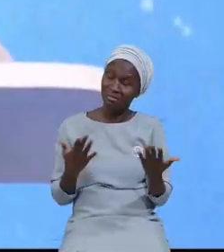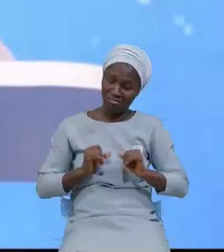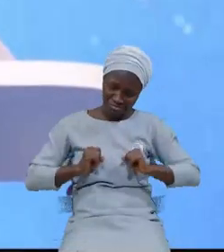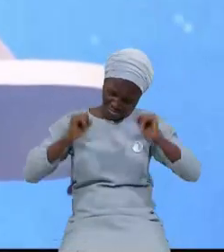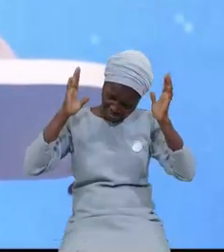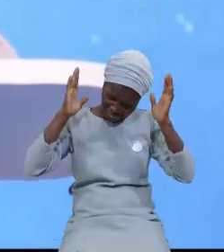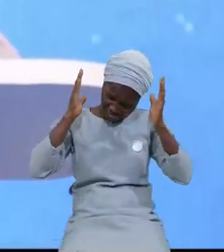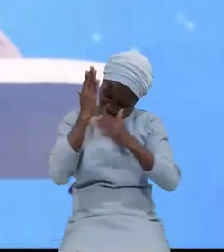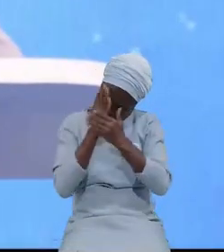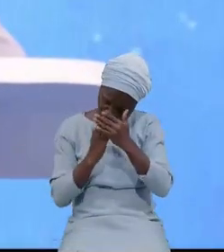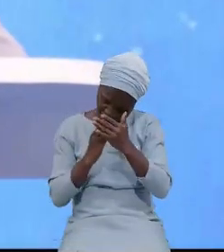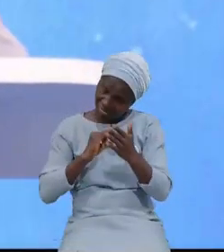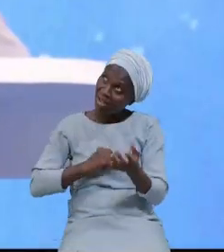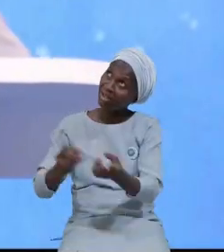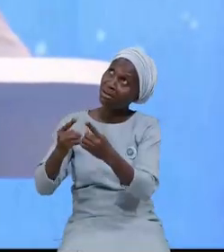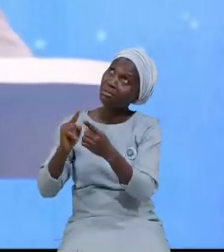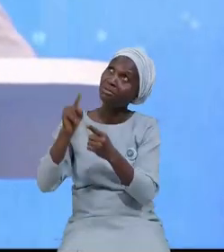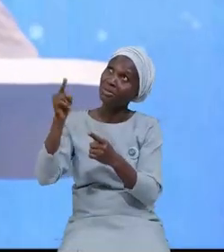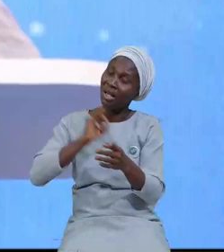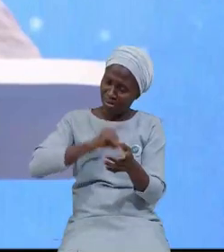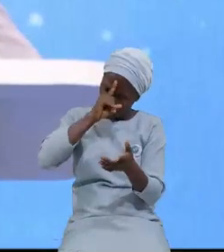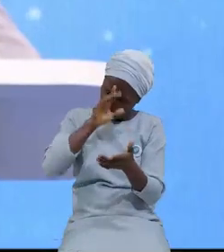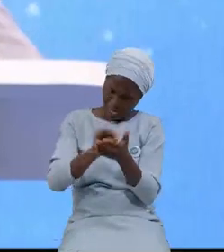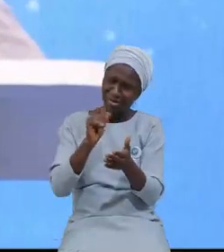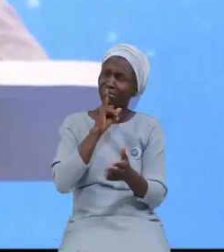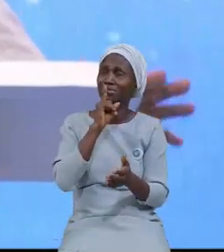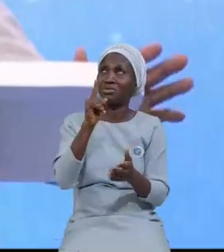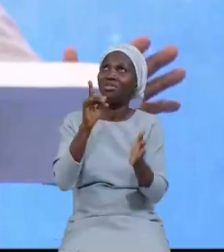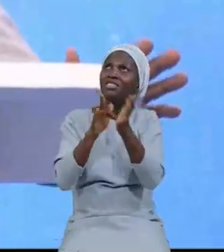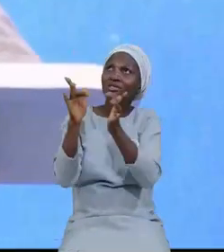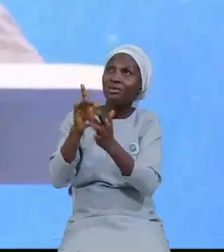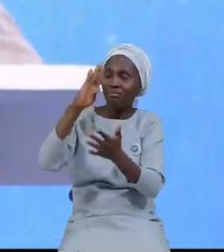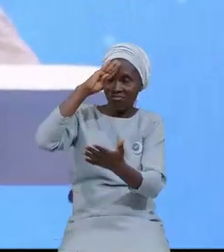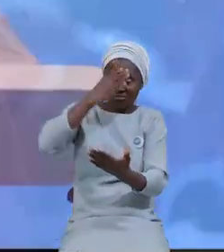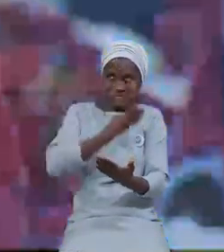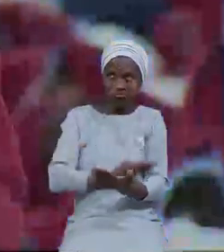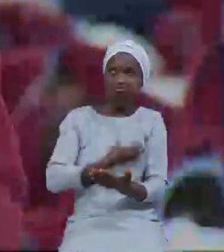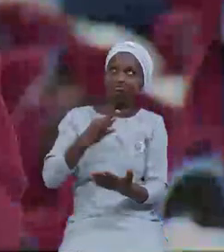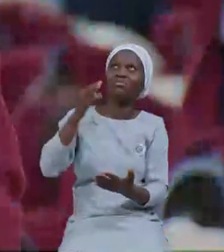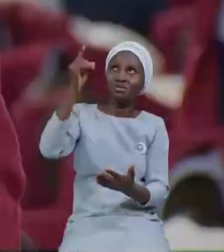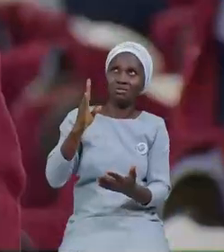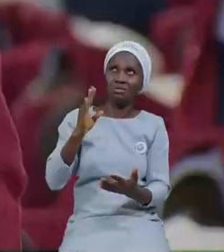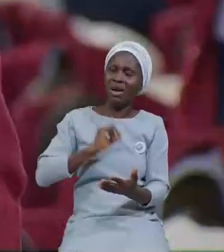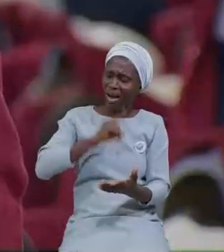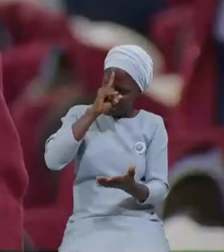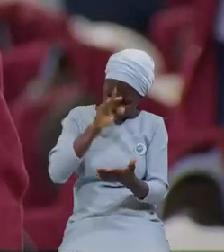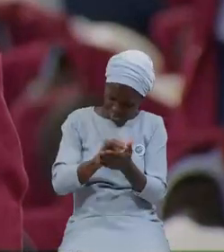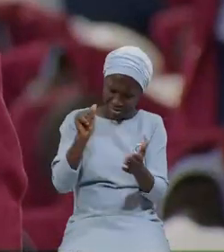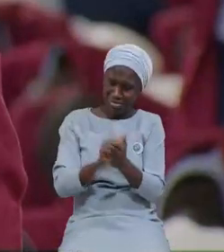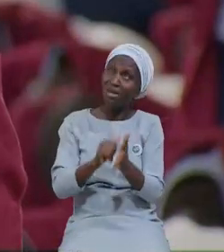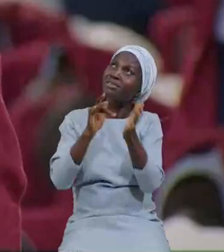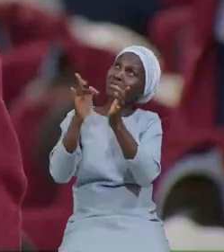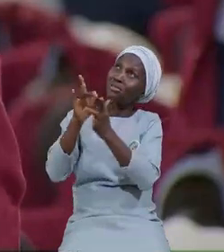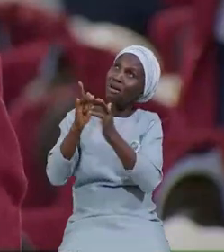à toi je crois que Jésus est le Fils de Dieu je crois qu'il est mort pour